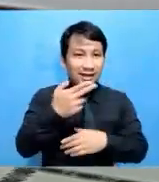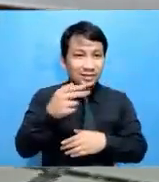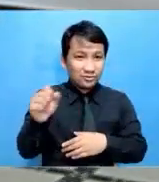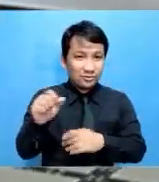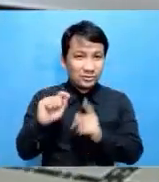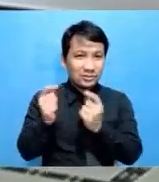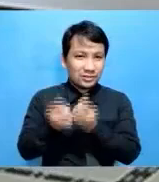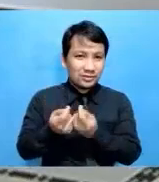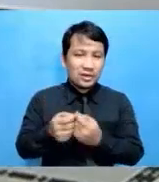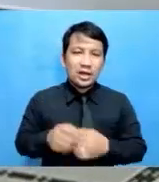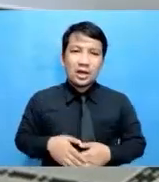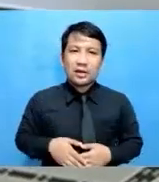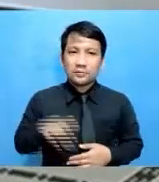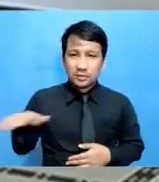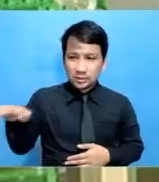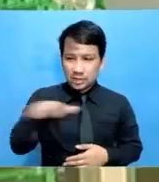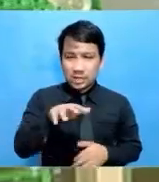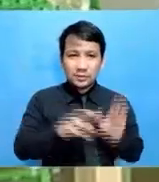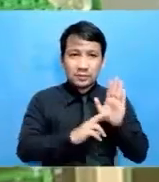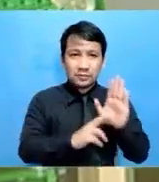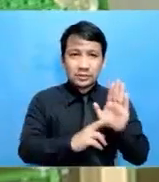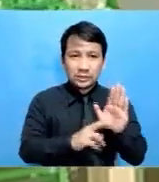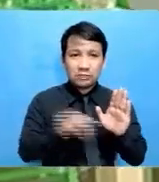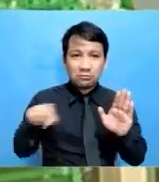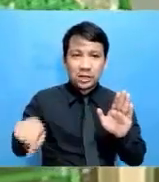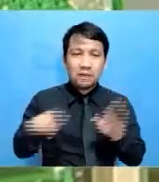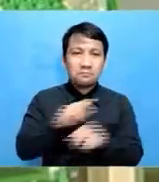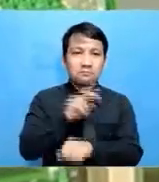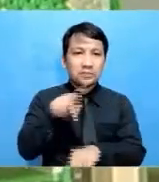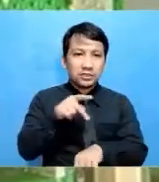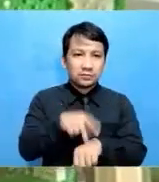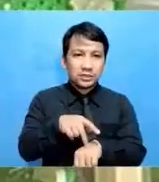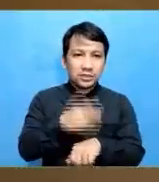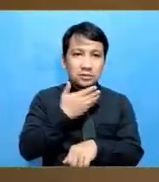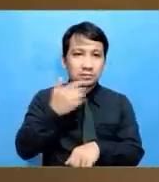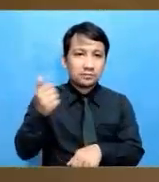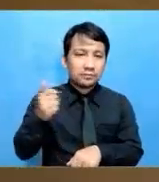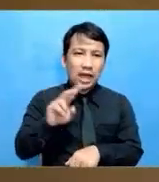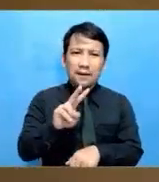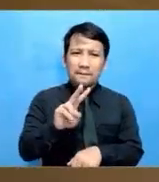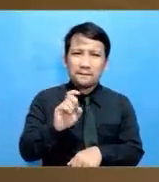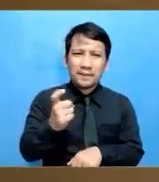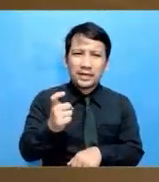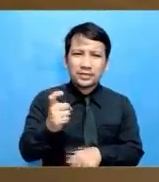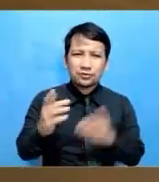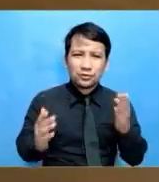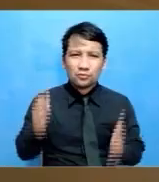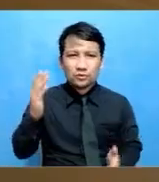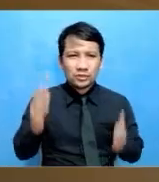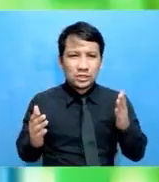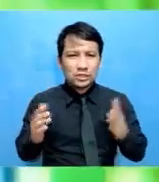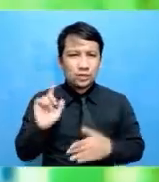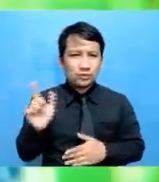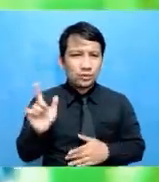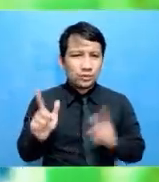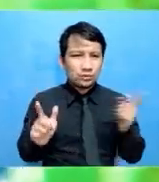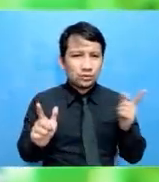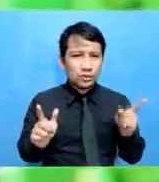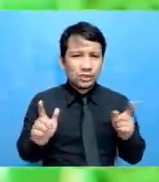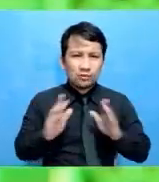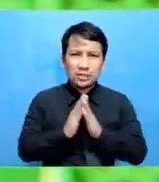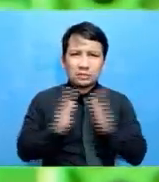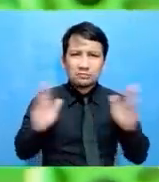Sila ang lone representative ng Pilipinas sa VEX Robotics World Championship 2021 na pinakamalaking